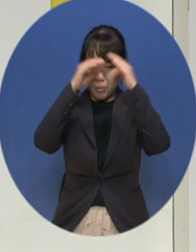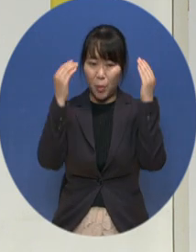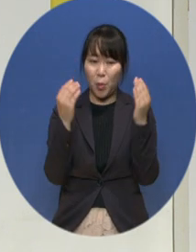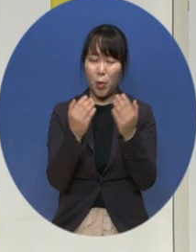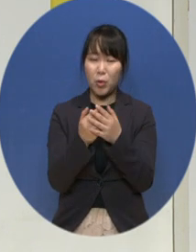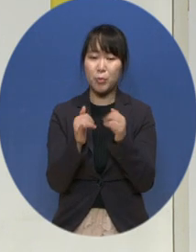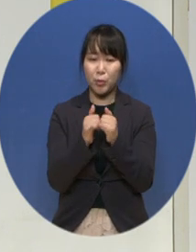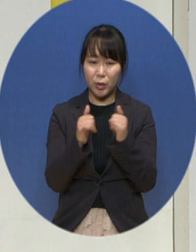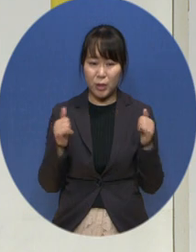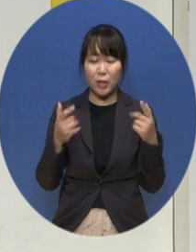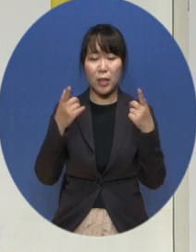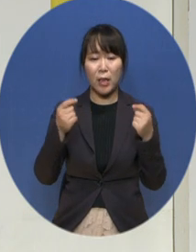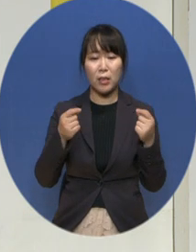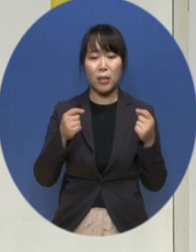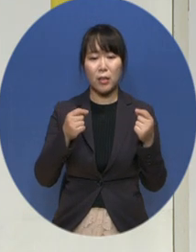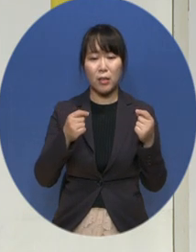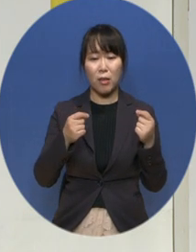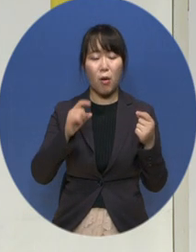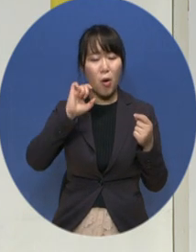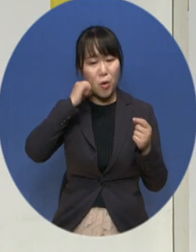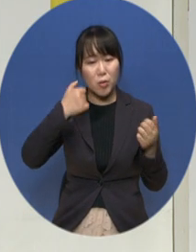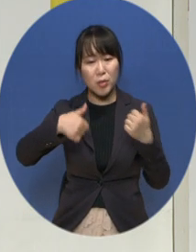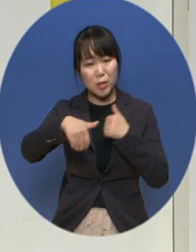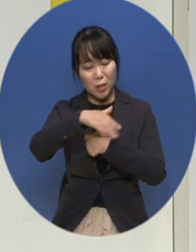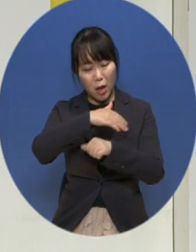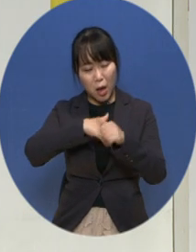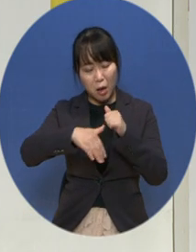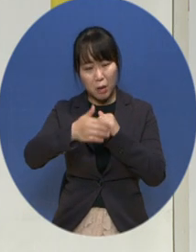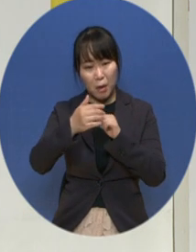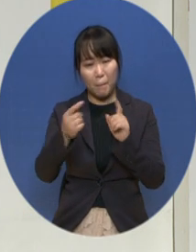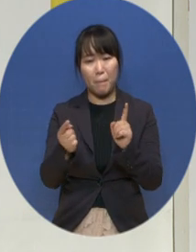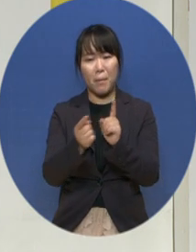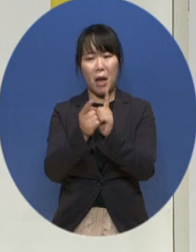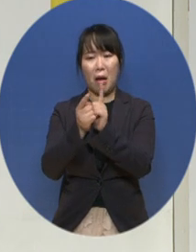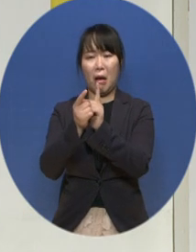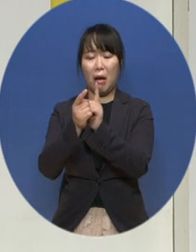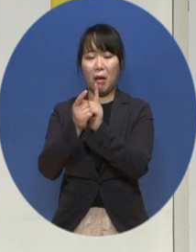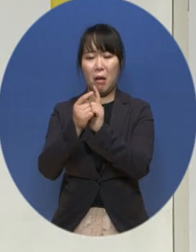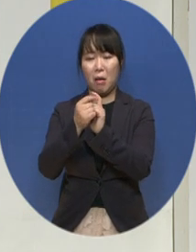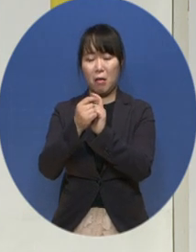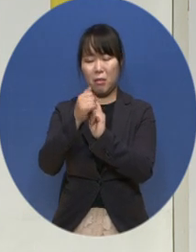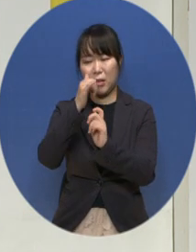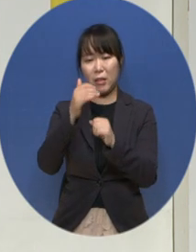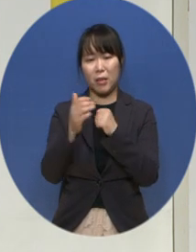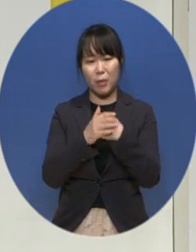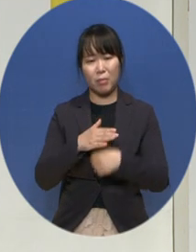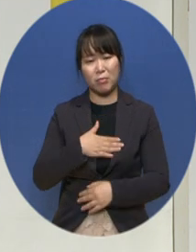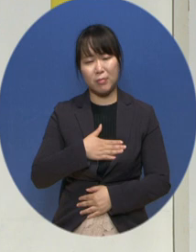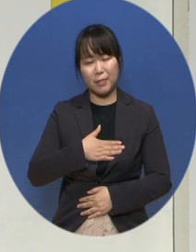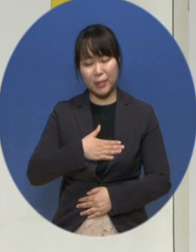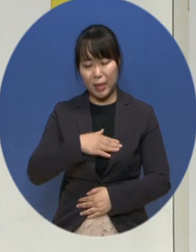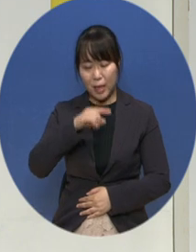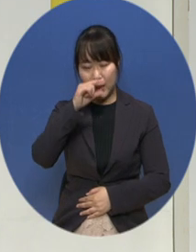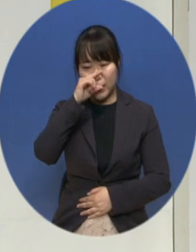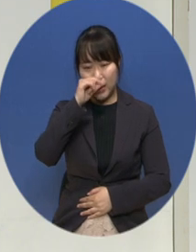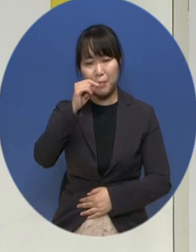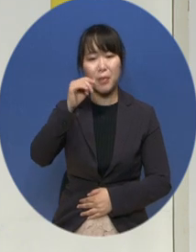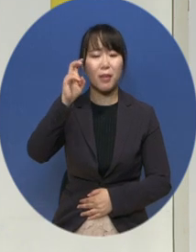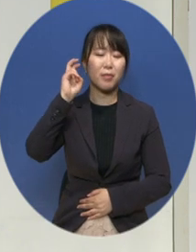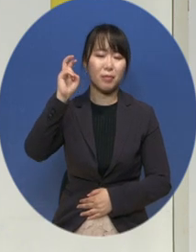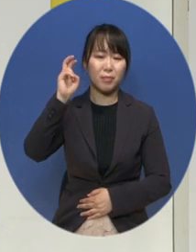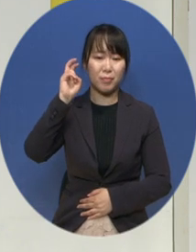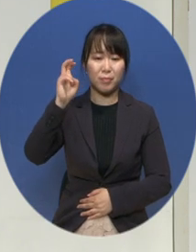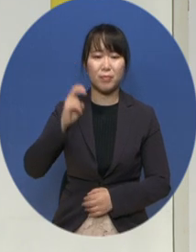모든 분들이 이런 어려운 상황을 딱 드리고 있기 때문에 감정도 예매 해줄 수 있는